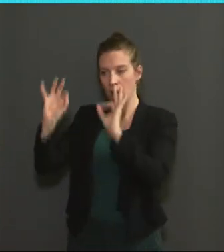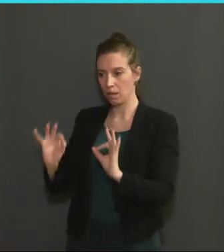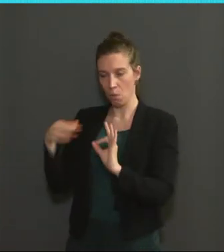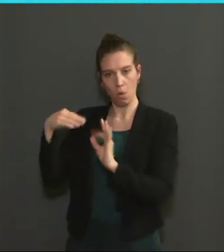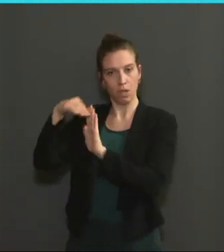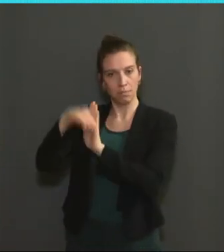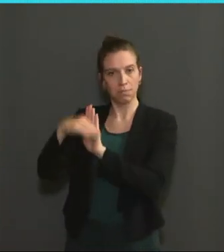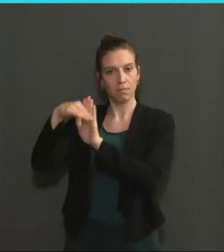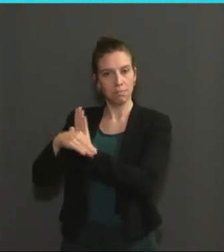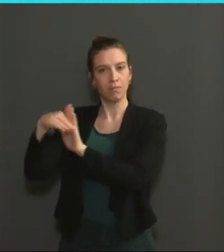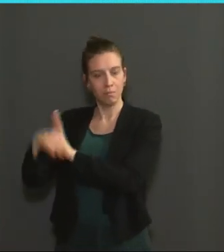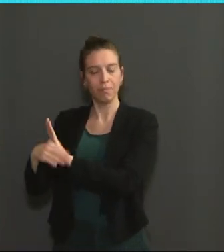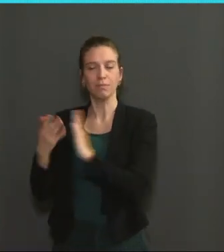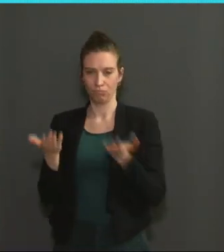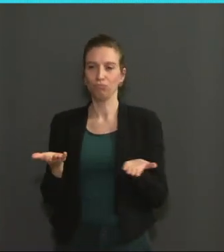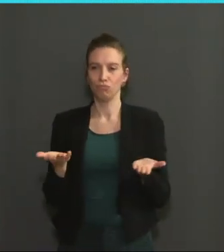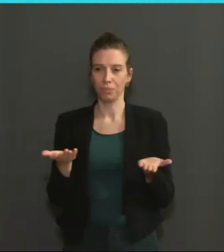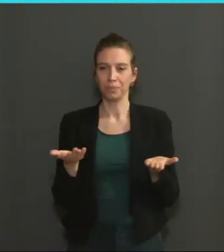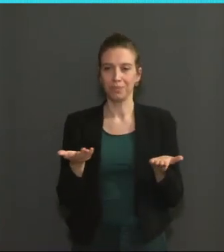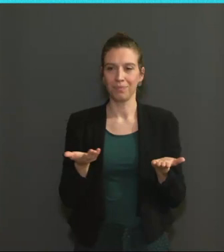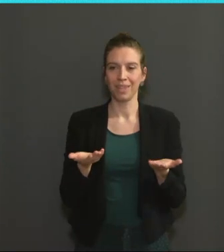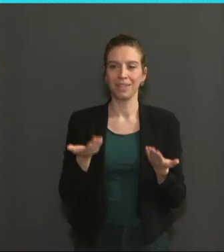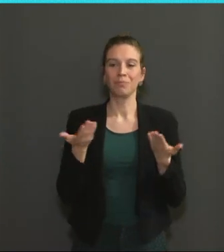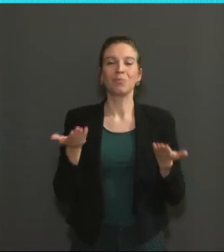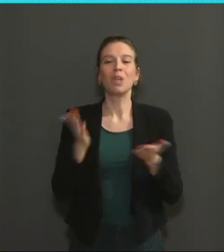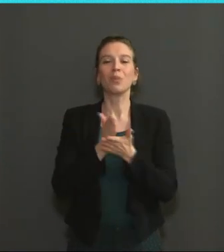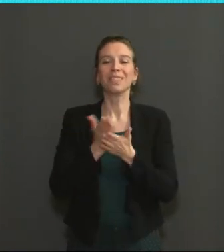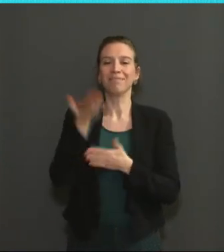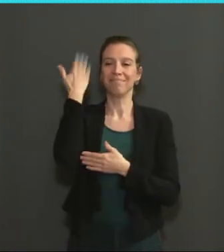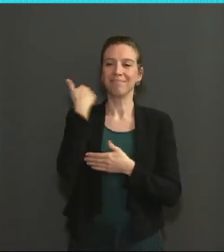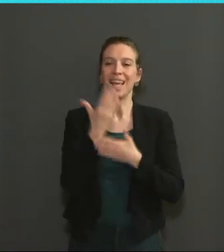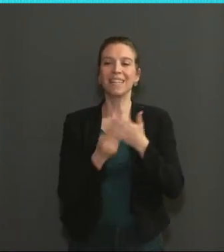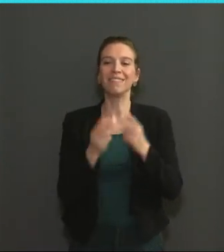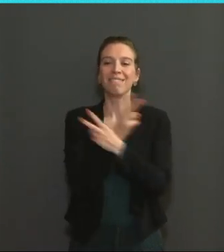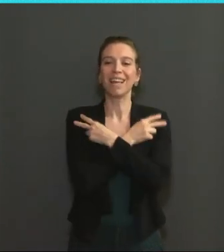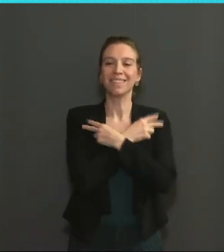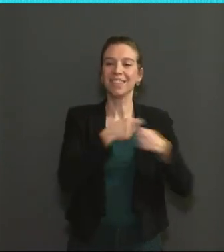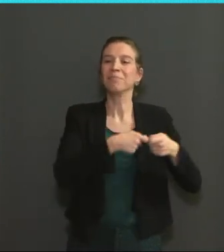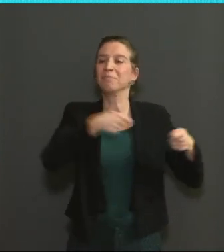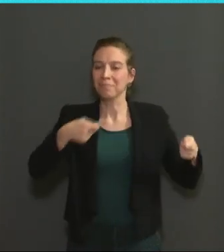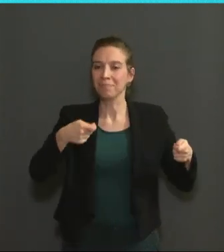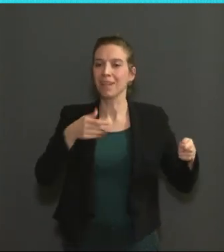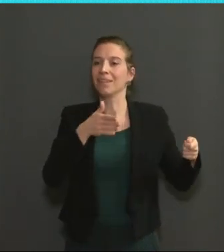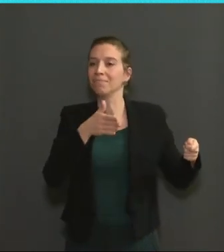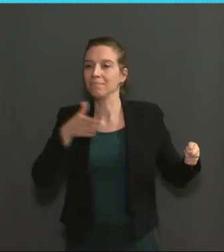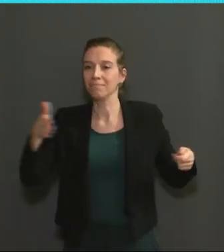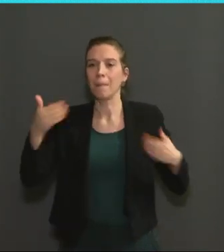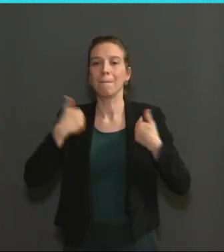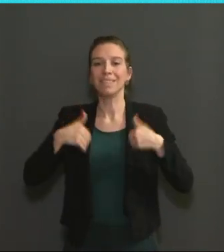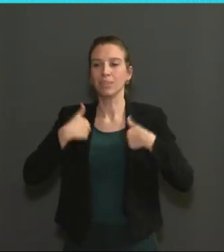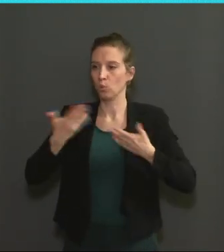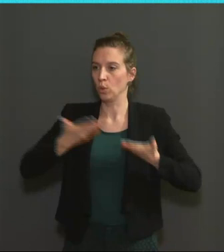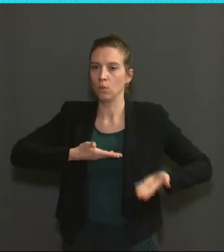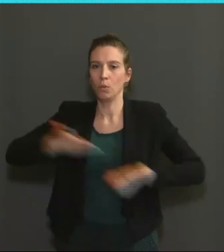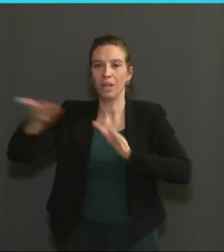de verlengde herfstvakantie dat de algemene mobiliteit is toegenomen we verplatsen ons meer